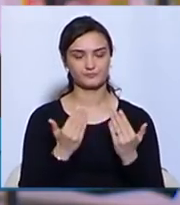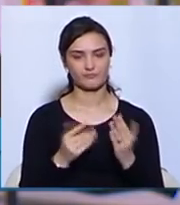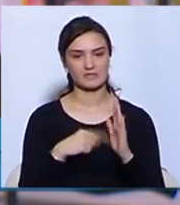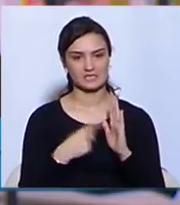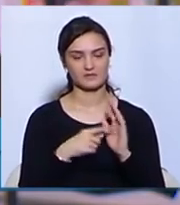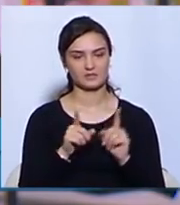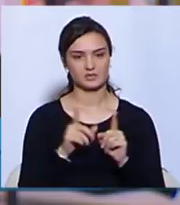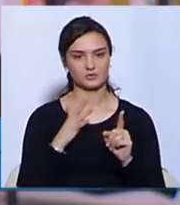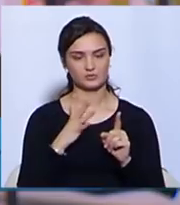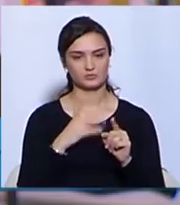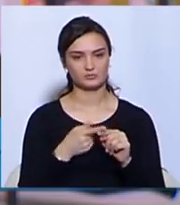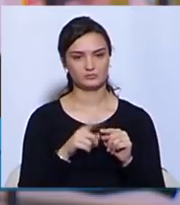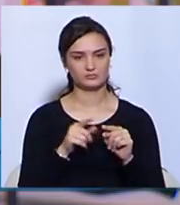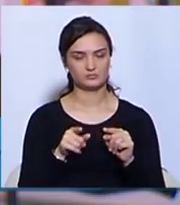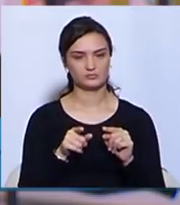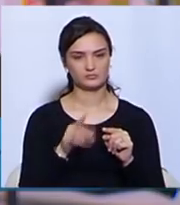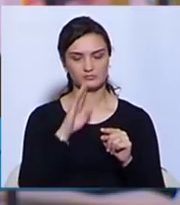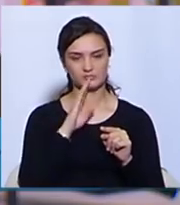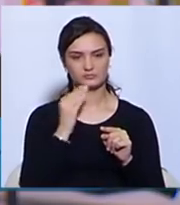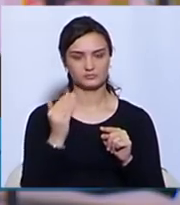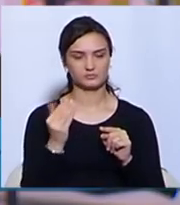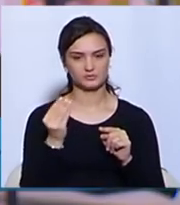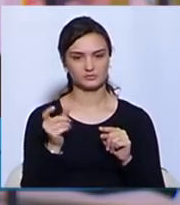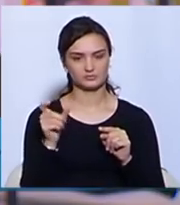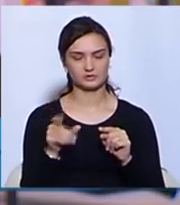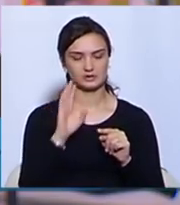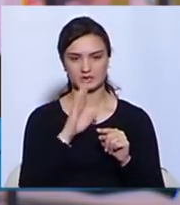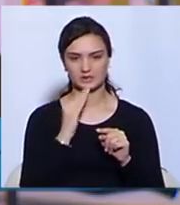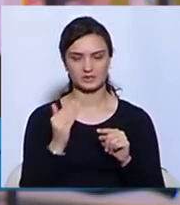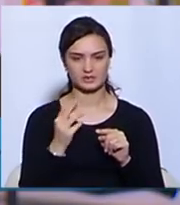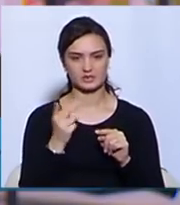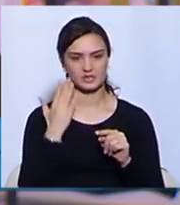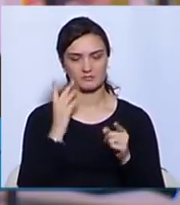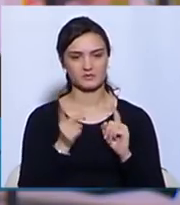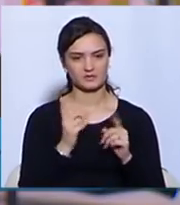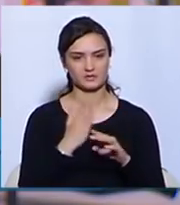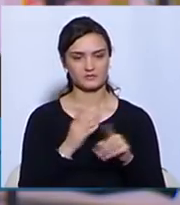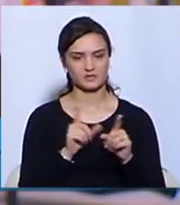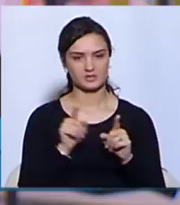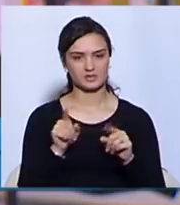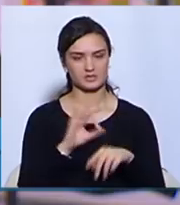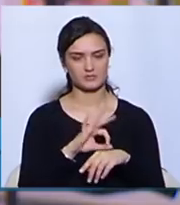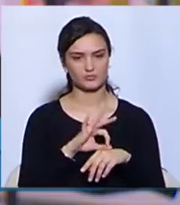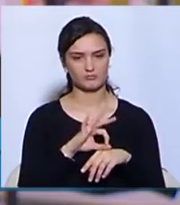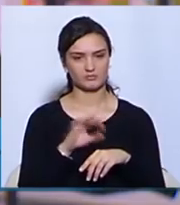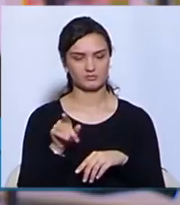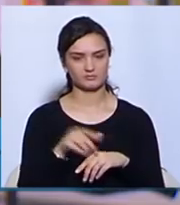ასე ჟღერდა, იმიტომ რომ დიახ, ის ქალბატონს დედას მე მგონი, ხო? ნამდვილად აქვს ასეთი სიმპტომები.